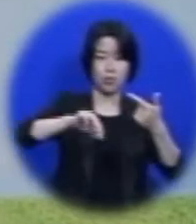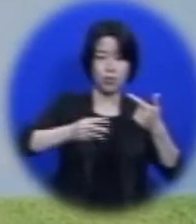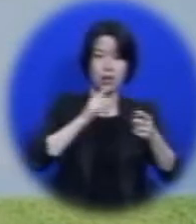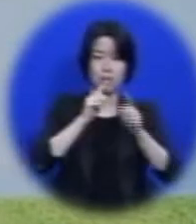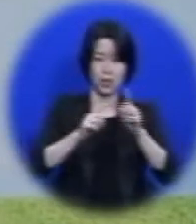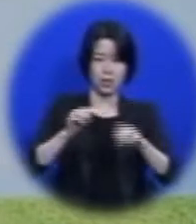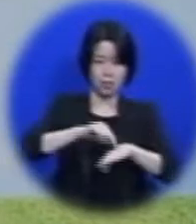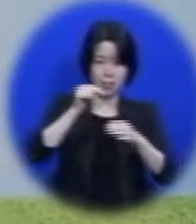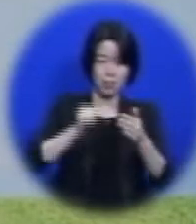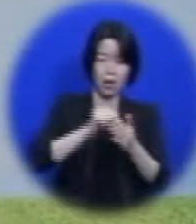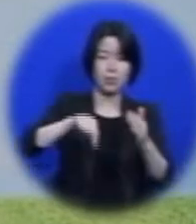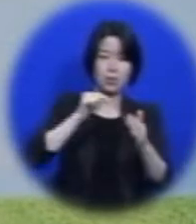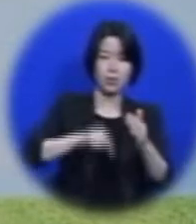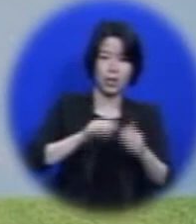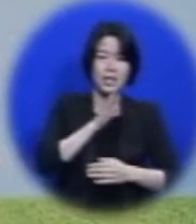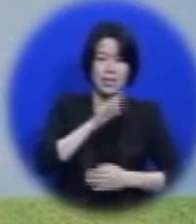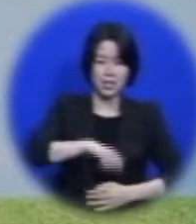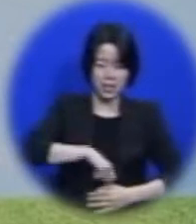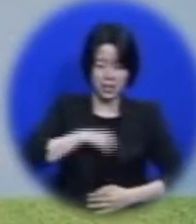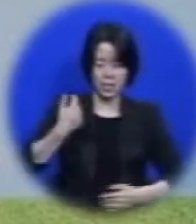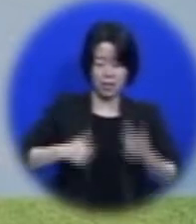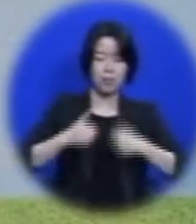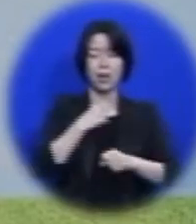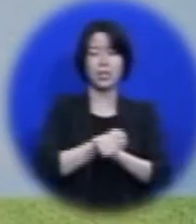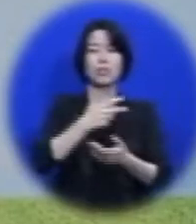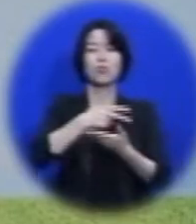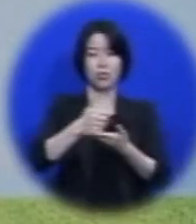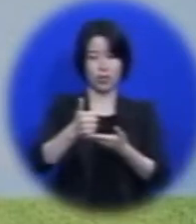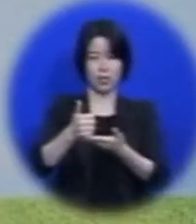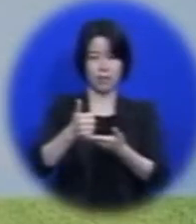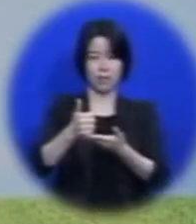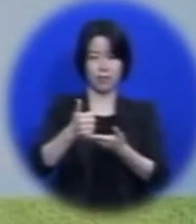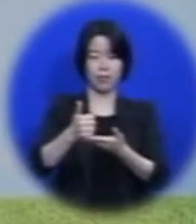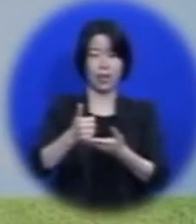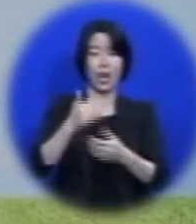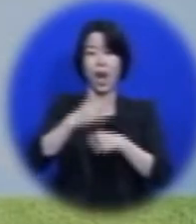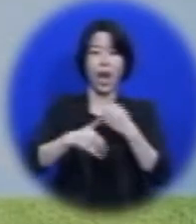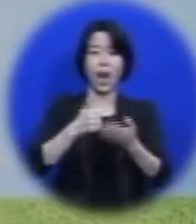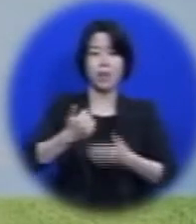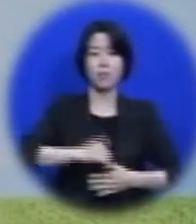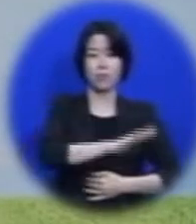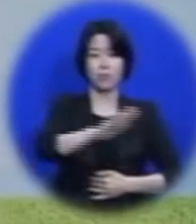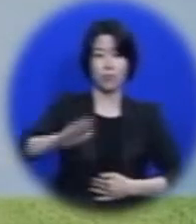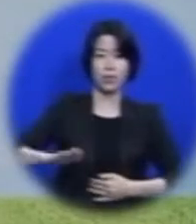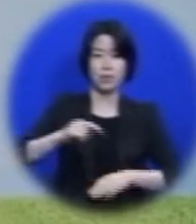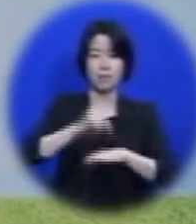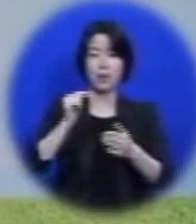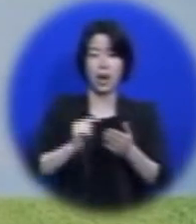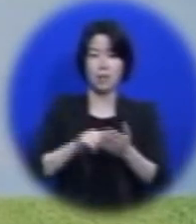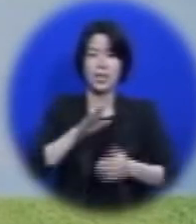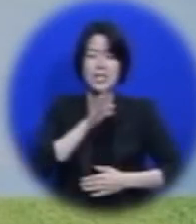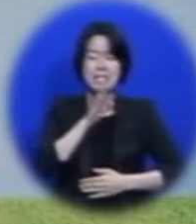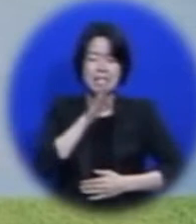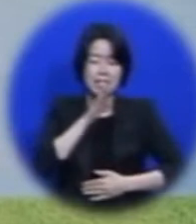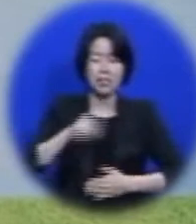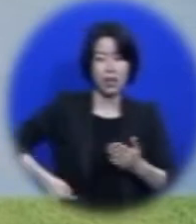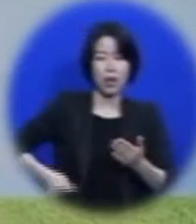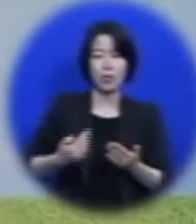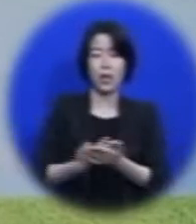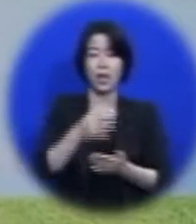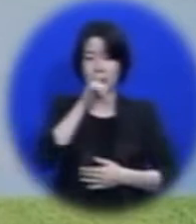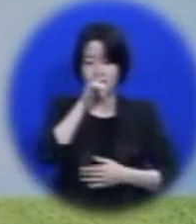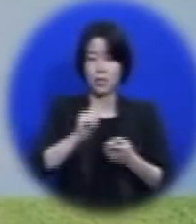보니까 마음속에 진실을 기뻐하시는 주님. 하나님은 우리의 마음에 진정한 회개가